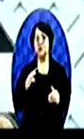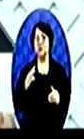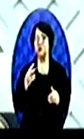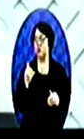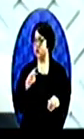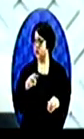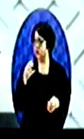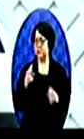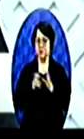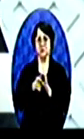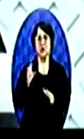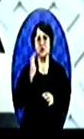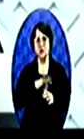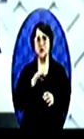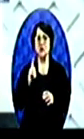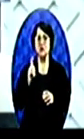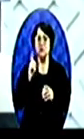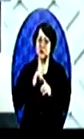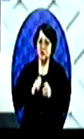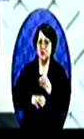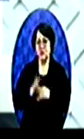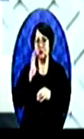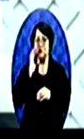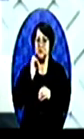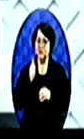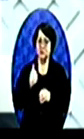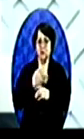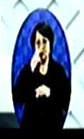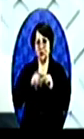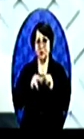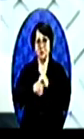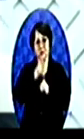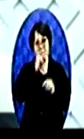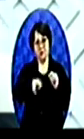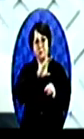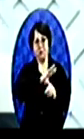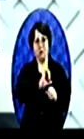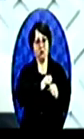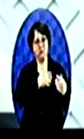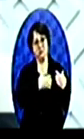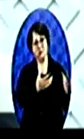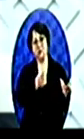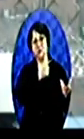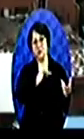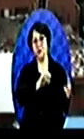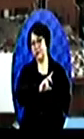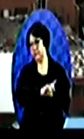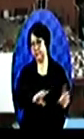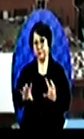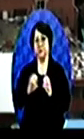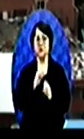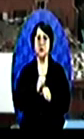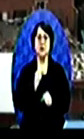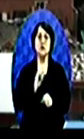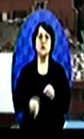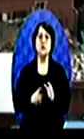ажиллаж үйлчлэг шалгалт хийхийг нийслэлийн мэрэгжлийн хамтын газар тус тусдаа алгаж байгаа. Энэ үүрэг даалгаврыг биелүүлэх хэрэгтэй. Мөн